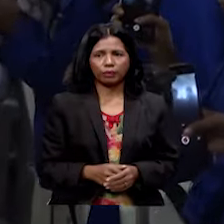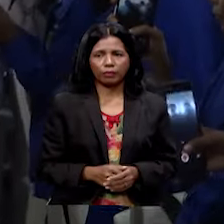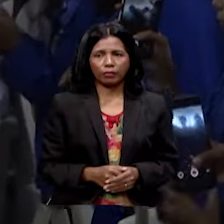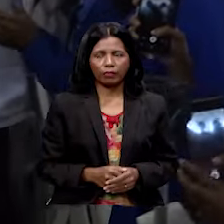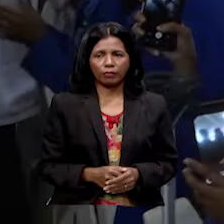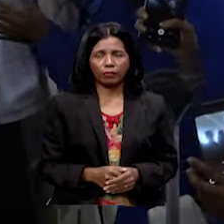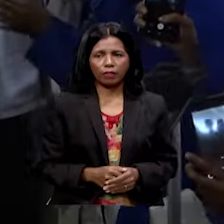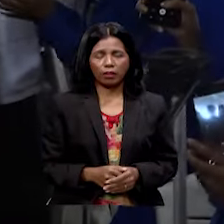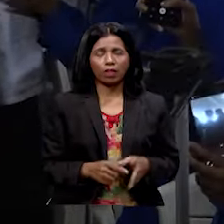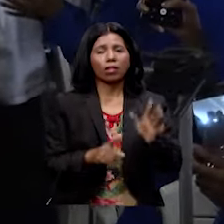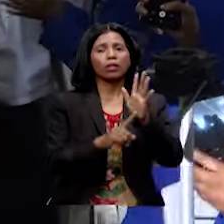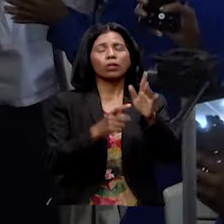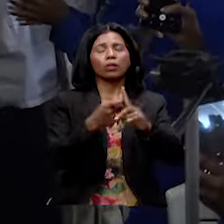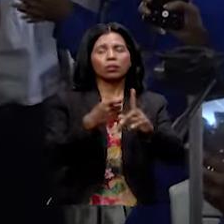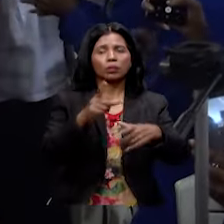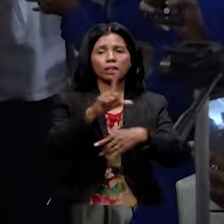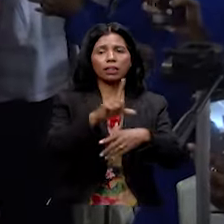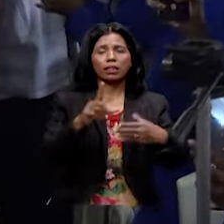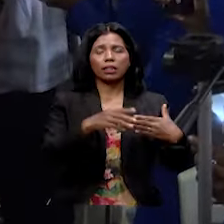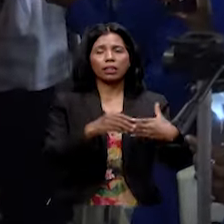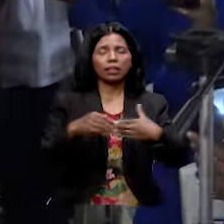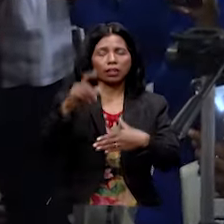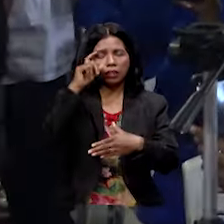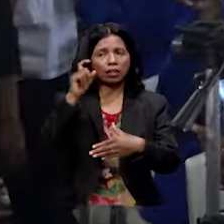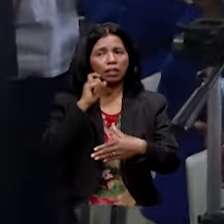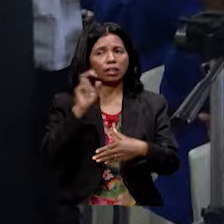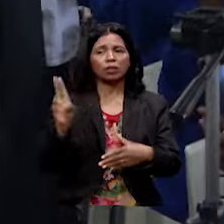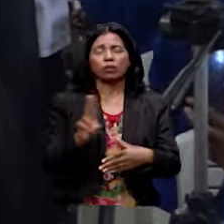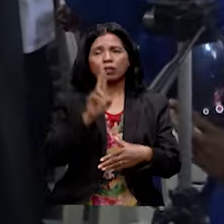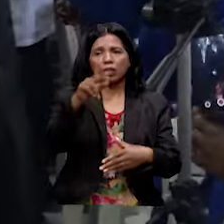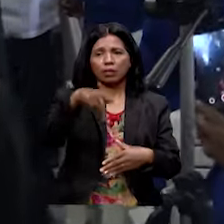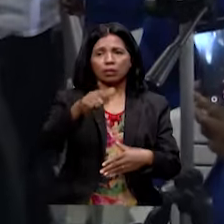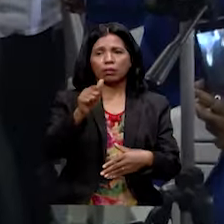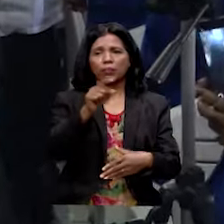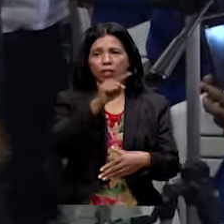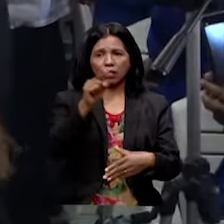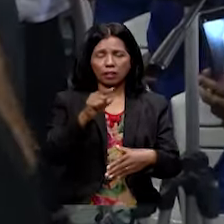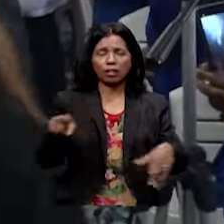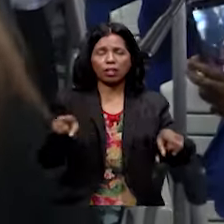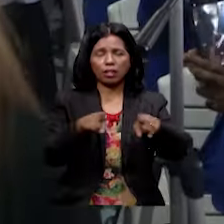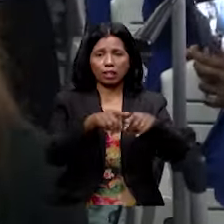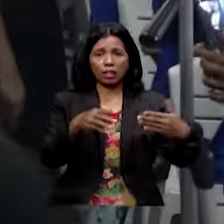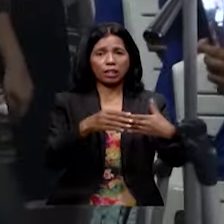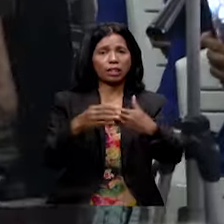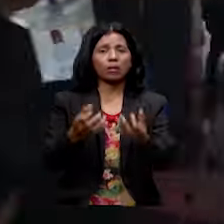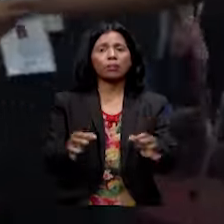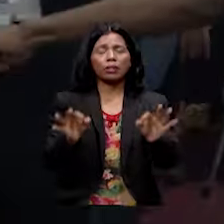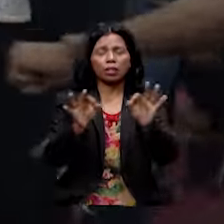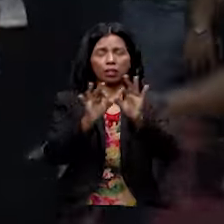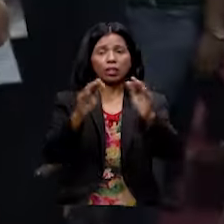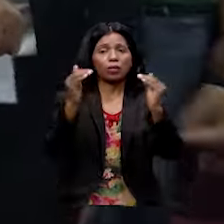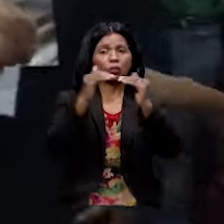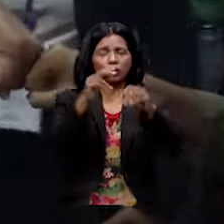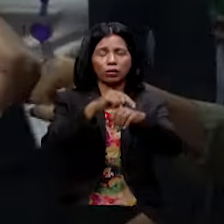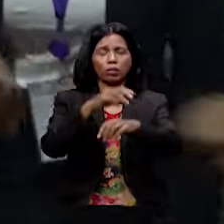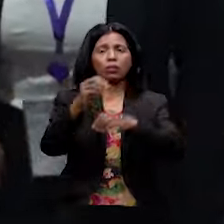Lia hirak nih hatu si leader nasional kaira alasan anu Gusmaung ia universidad didapat bengira sai orador principal ba seminario nasional kona ba